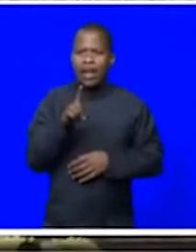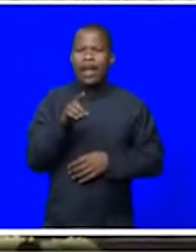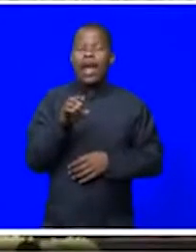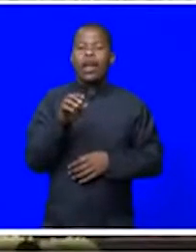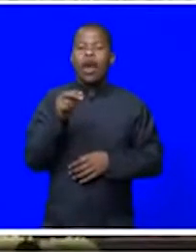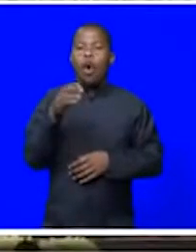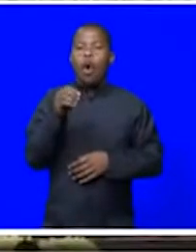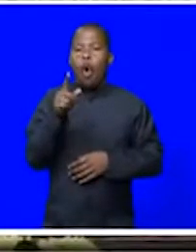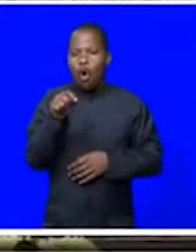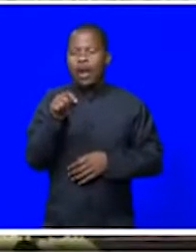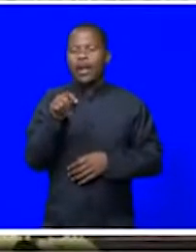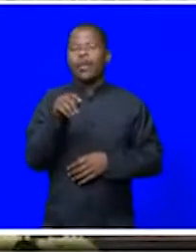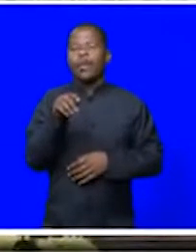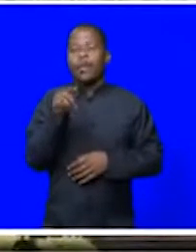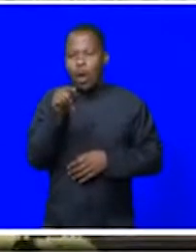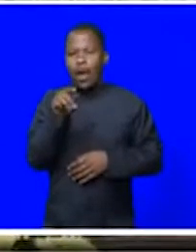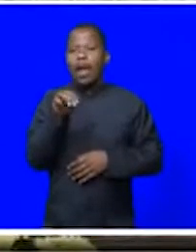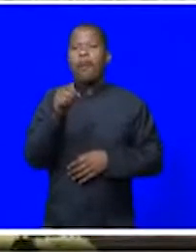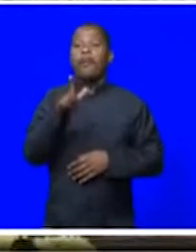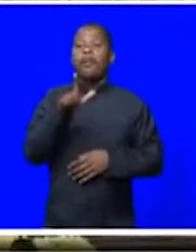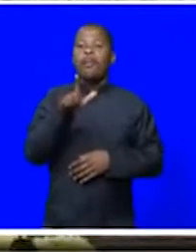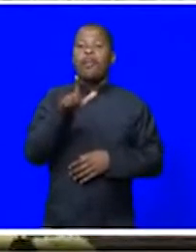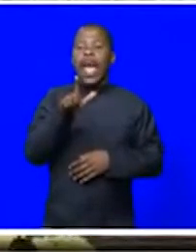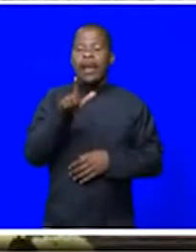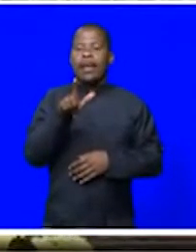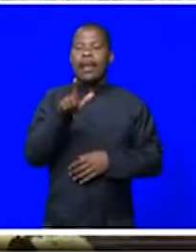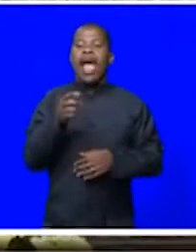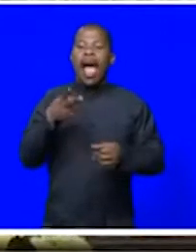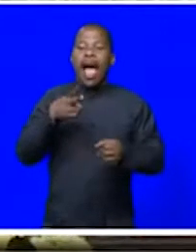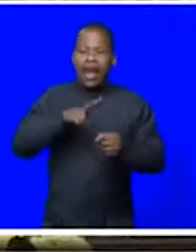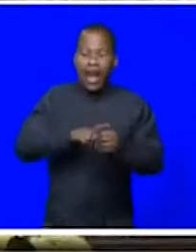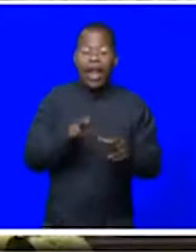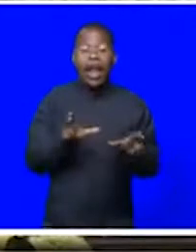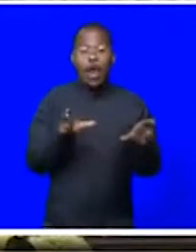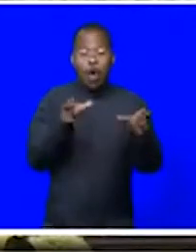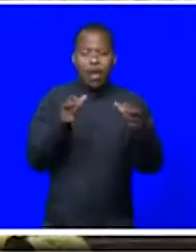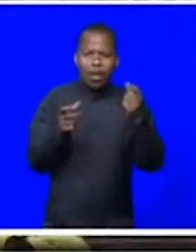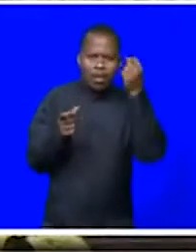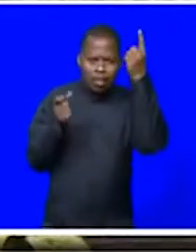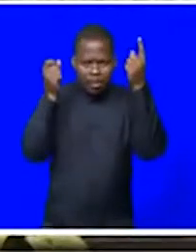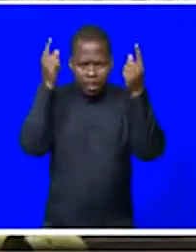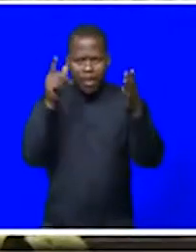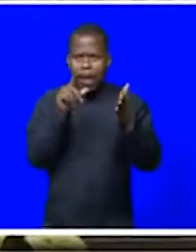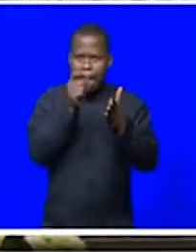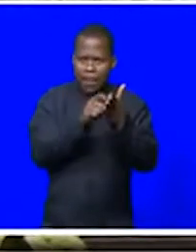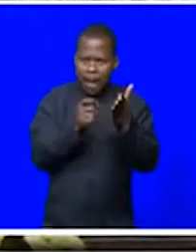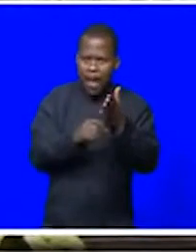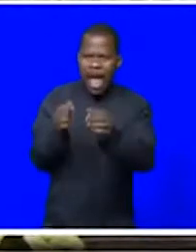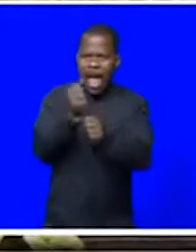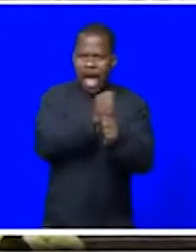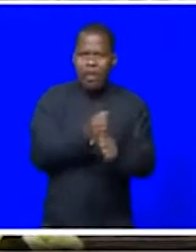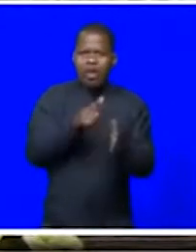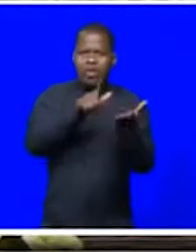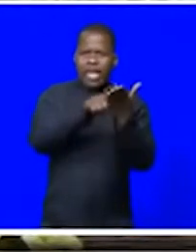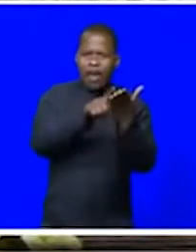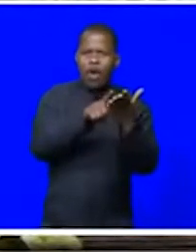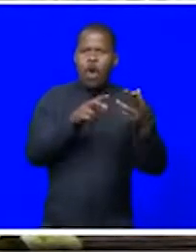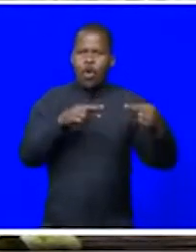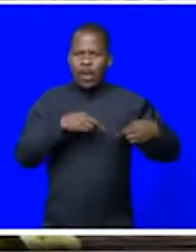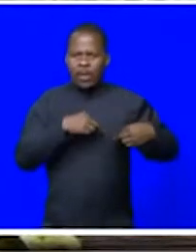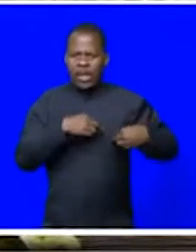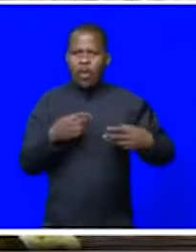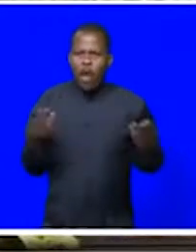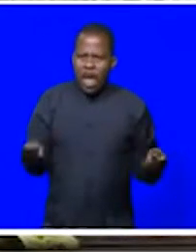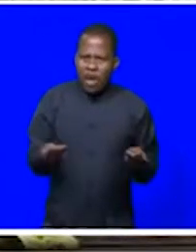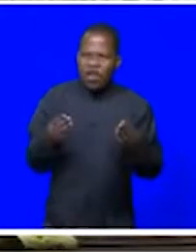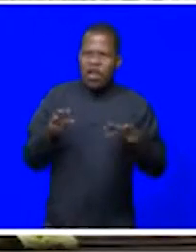kulinda.dlamini@hotmail.com. Lelikomiti litawuphinze lithatheke tincomo taso sive malana nemthetho lowengameleke impahla